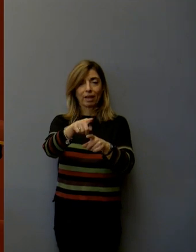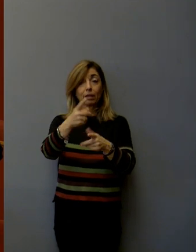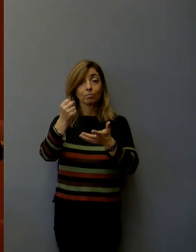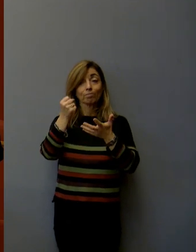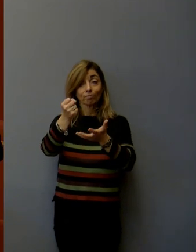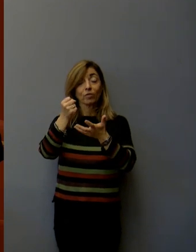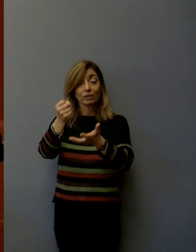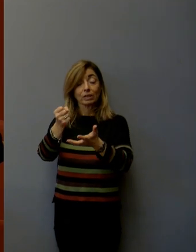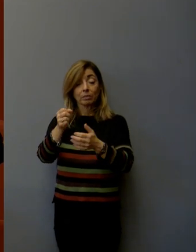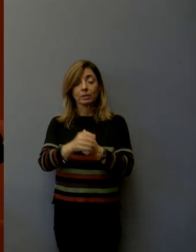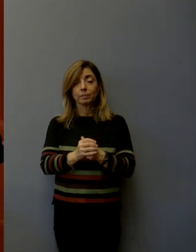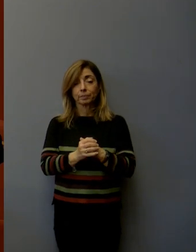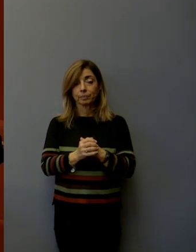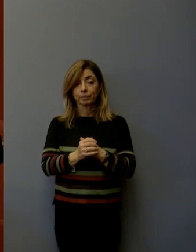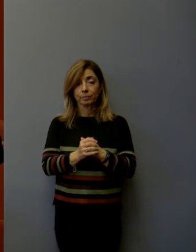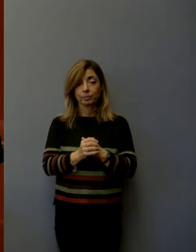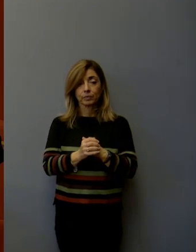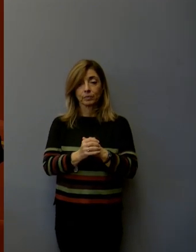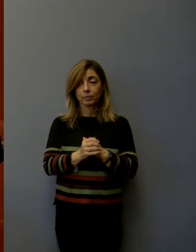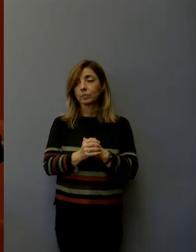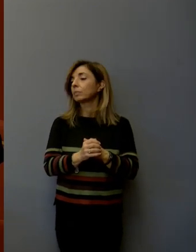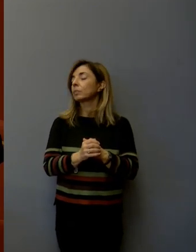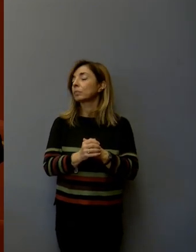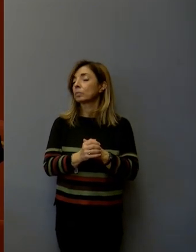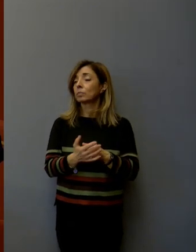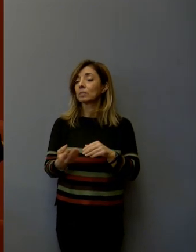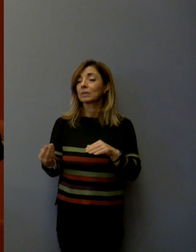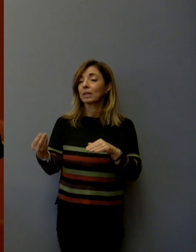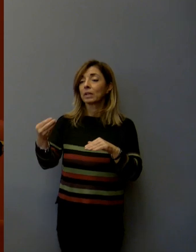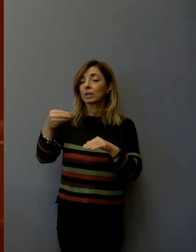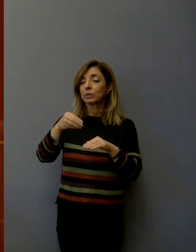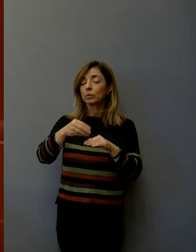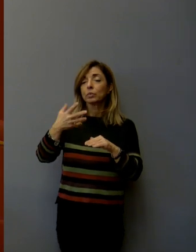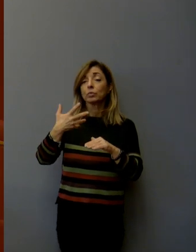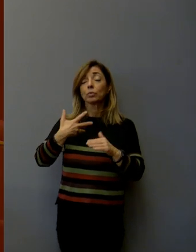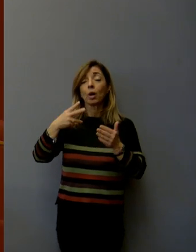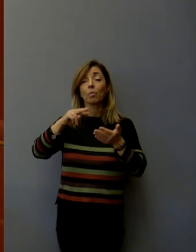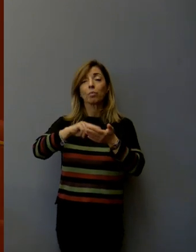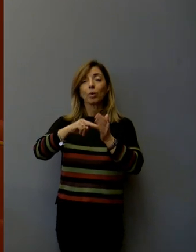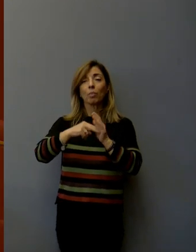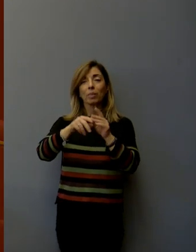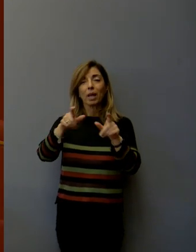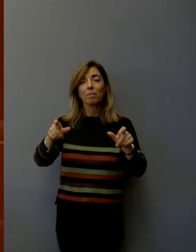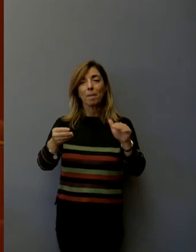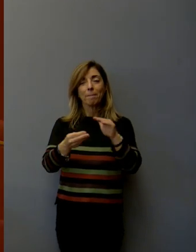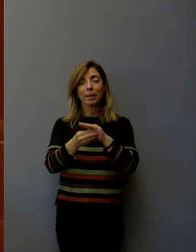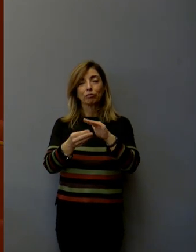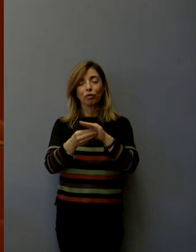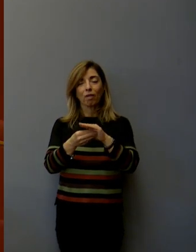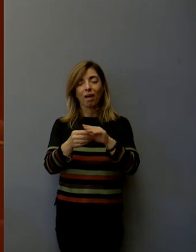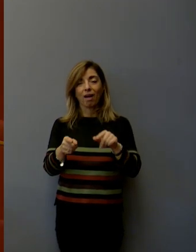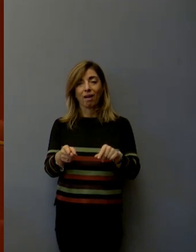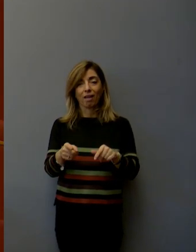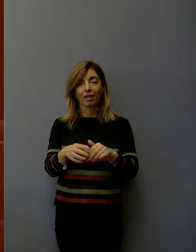investimento aggiungo che ci sono problemi di personale e che alla fine